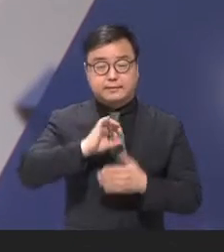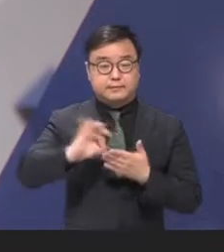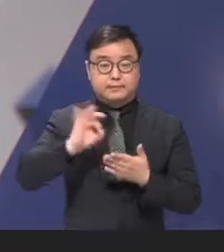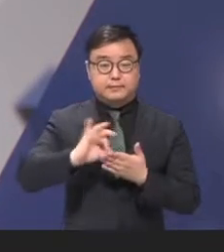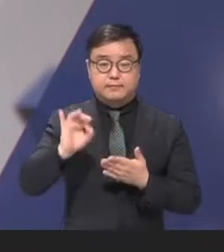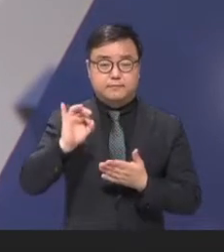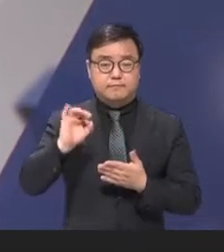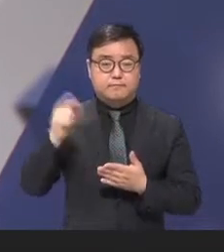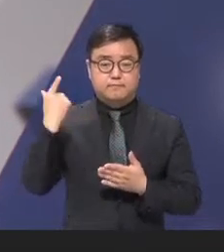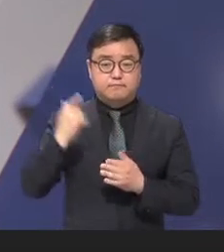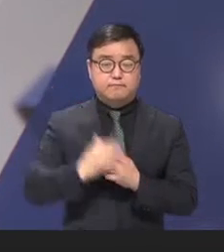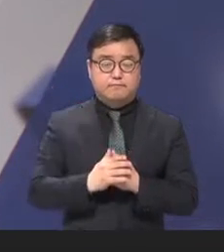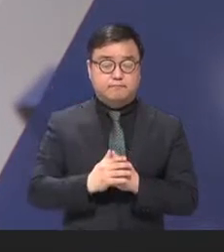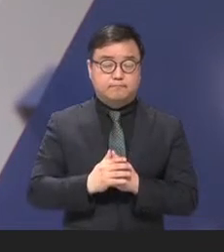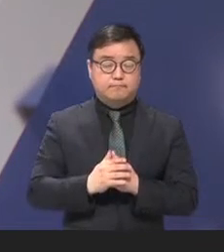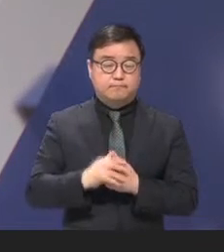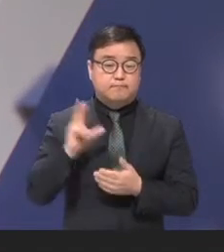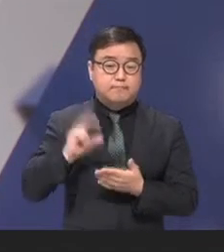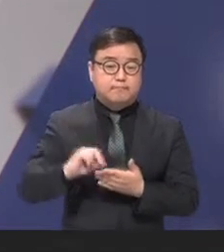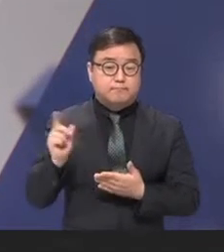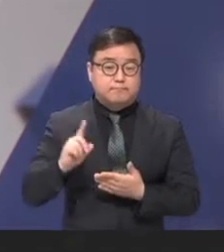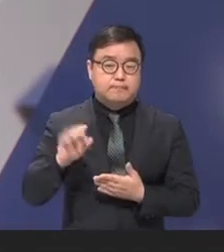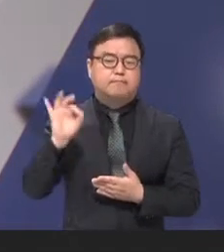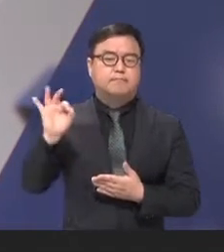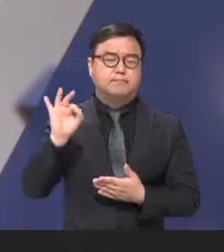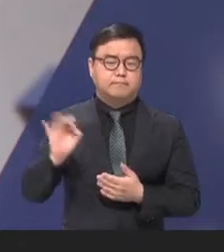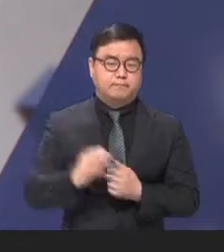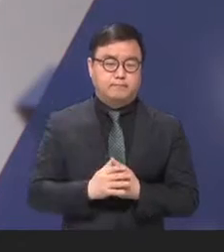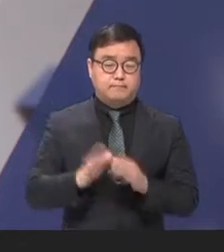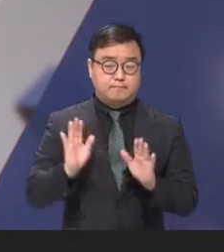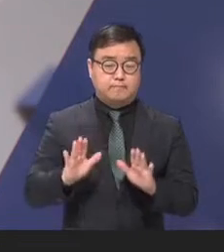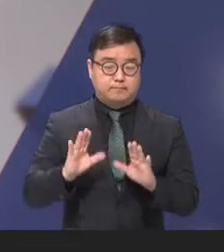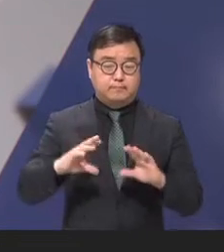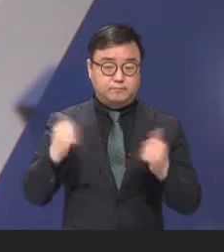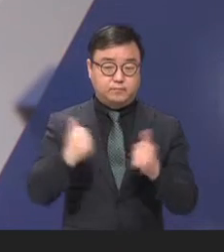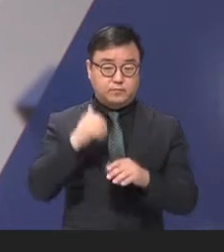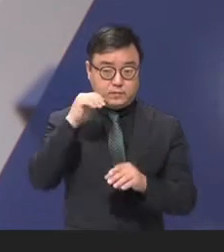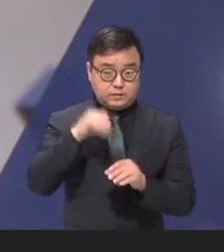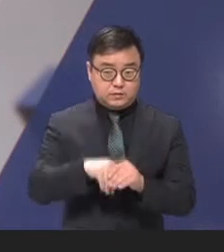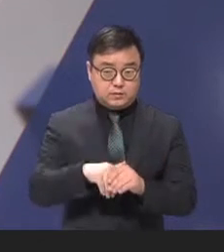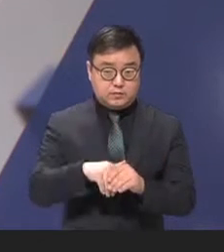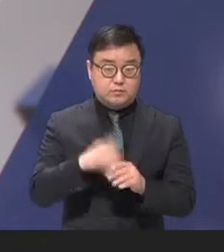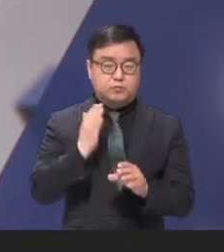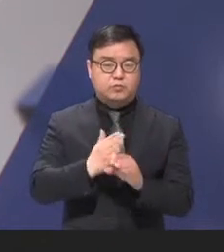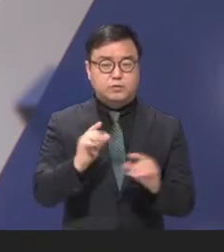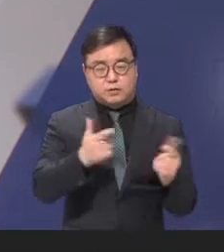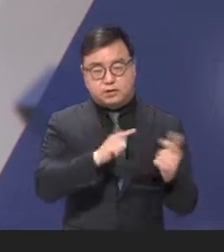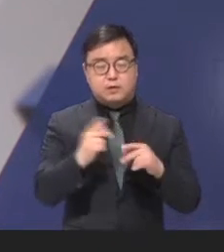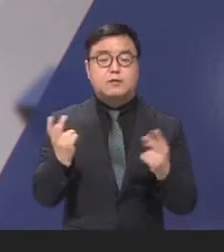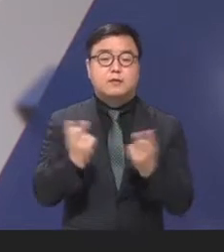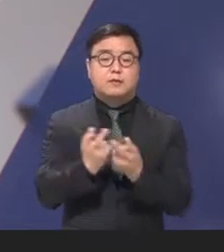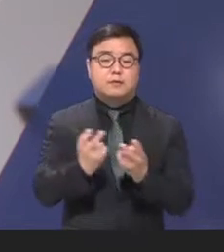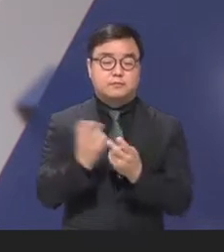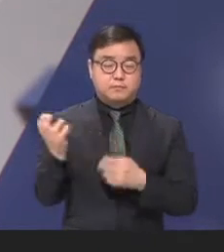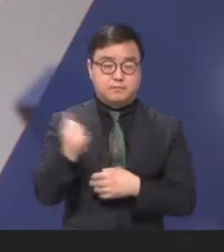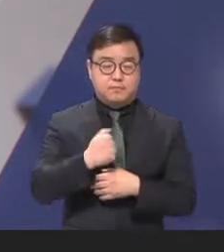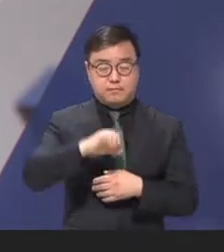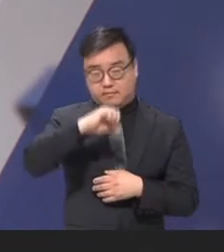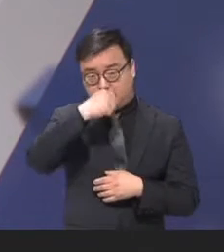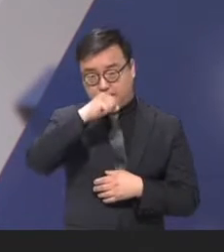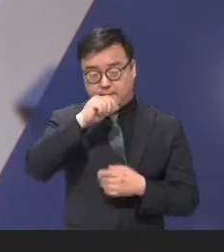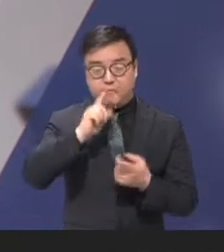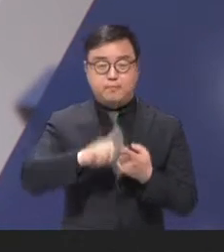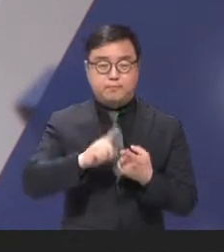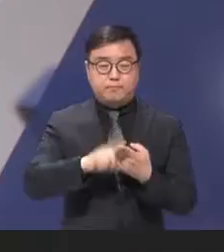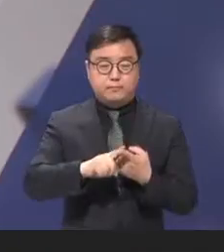않았습니다. 결국 문제는 돈인데요. 이번 총선에서 나왔던 4개 원내정당의 경우에 다양한 방식으로 그 재정 추계와 관련한